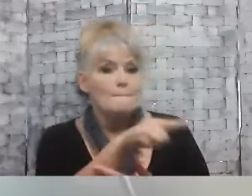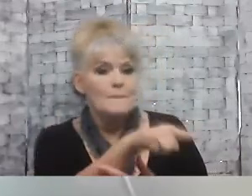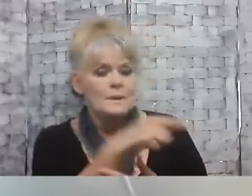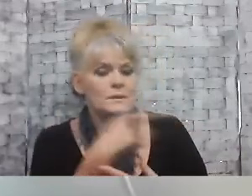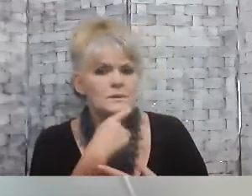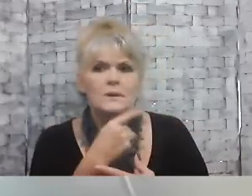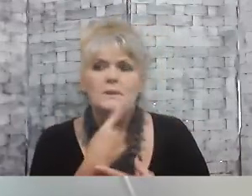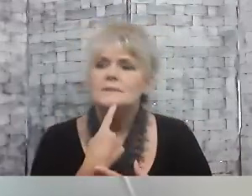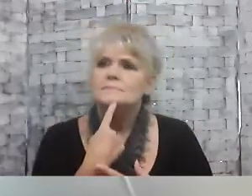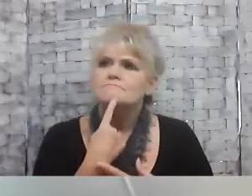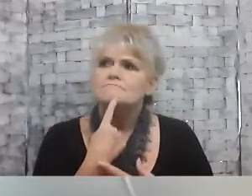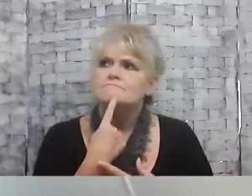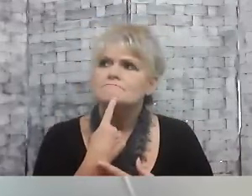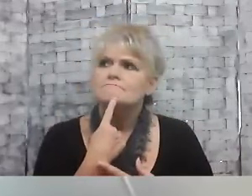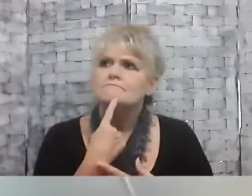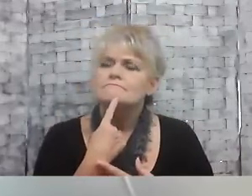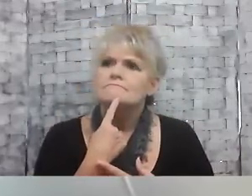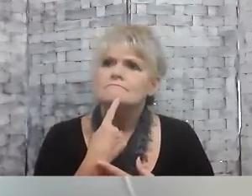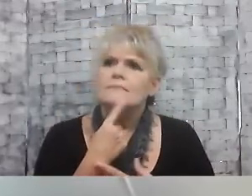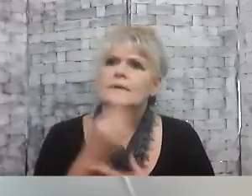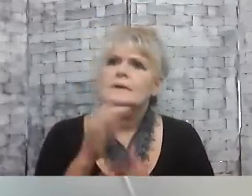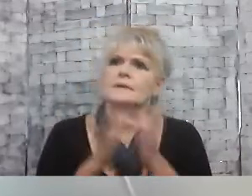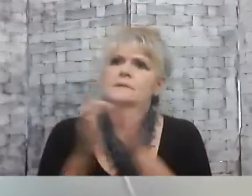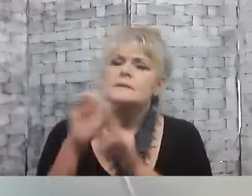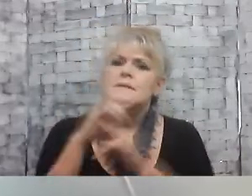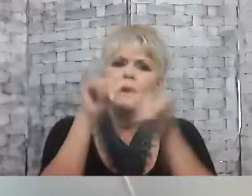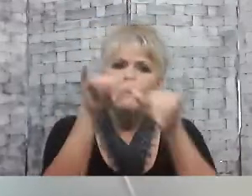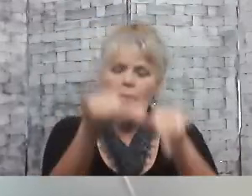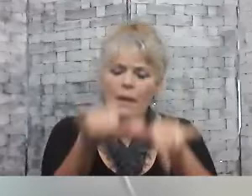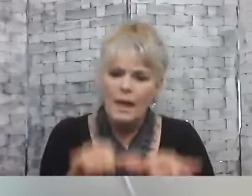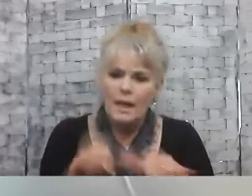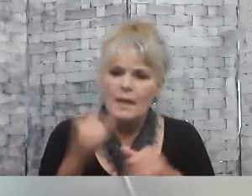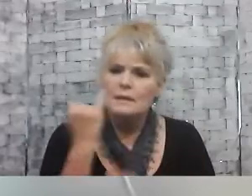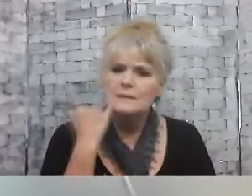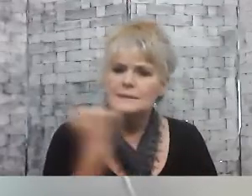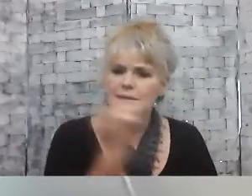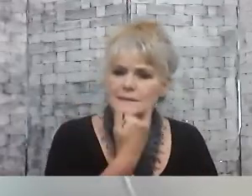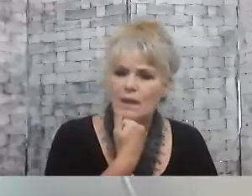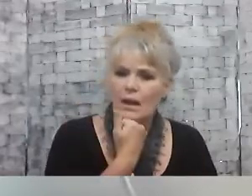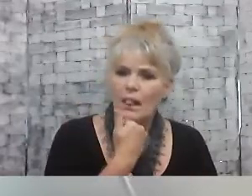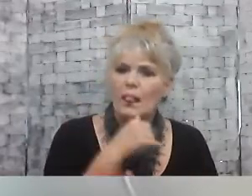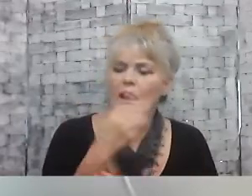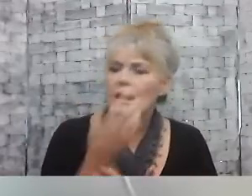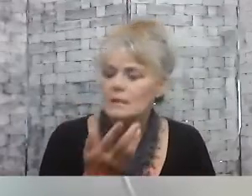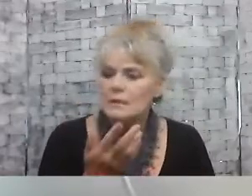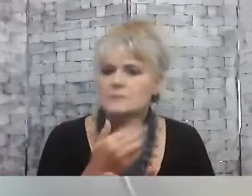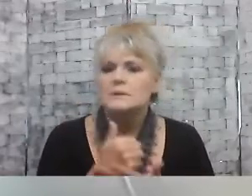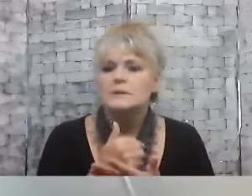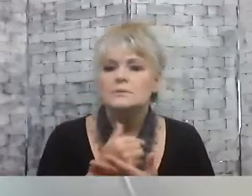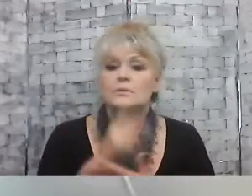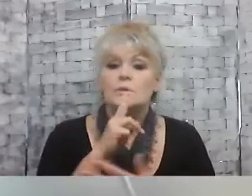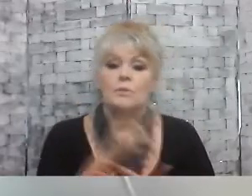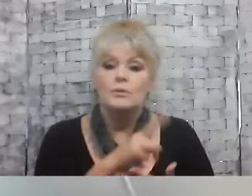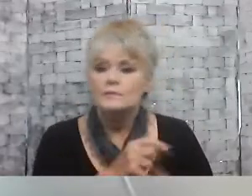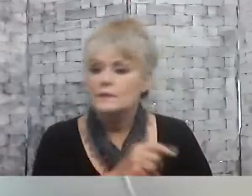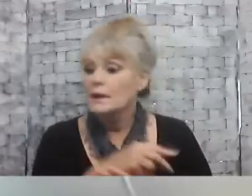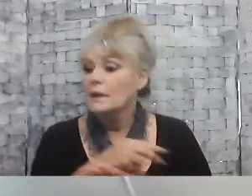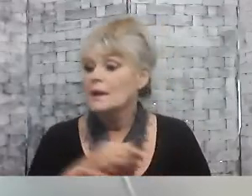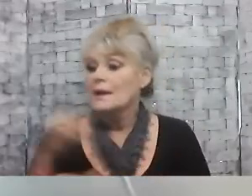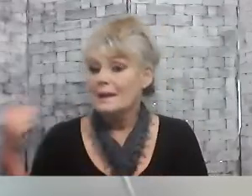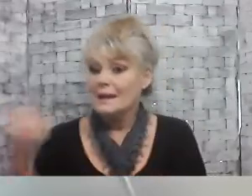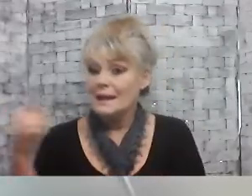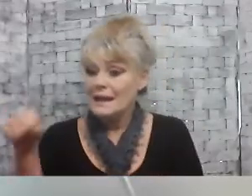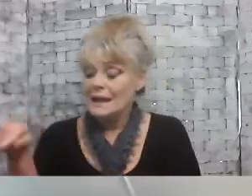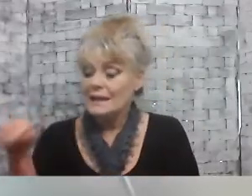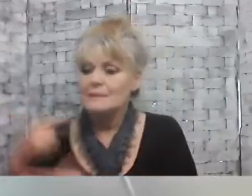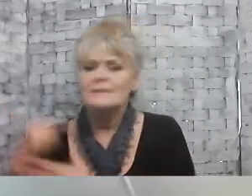toen hy vir hulle gesê, maar hulle moet in Israel bly, tot hulle die belofte kry. Kan wie wil vir my sy help?